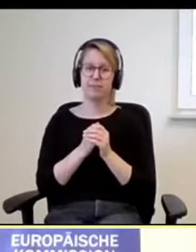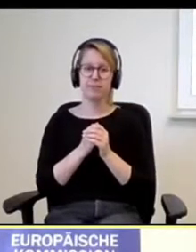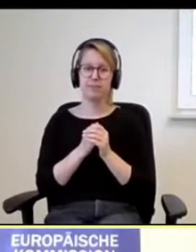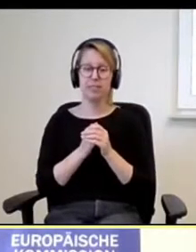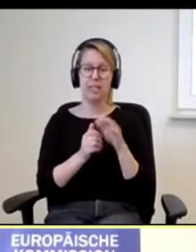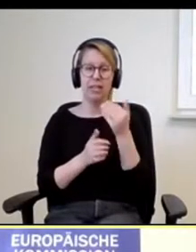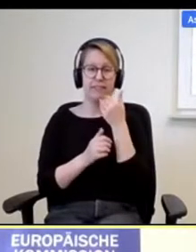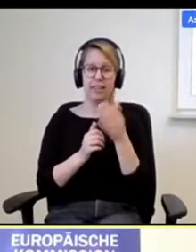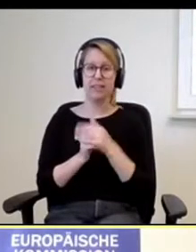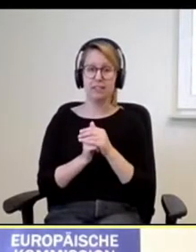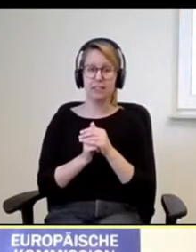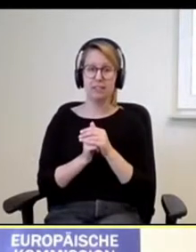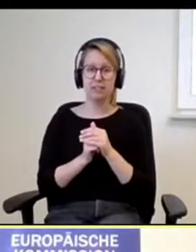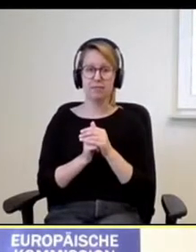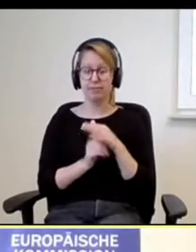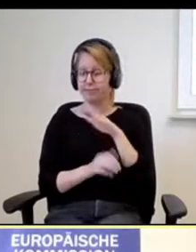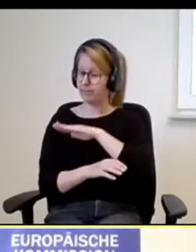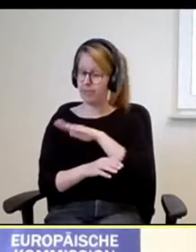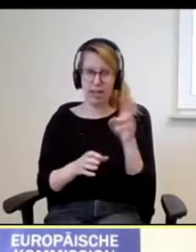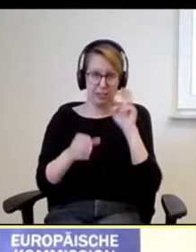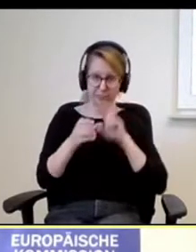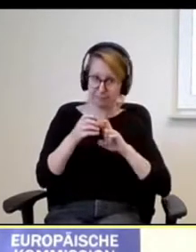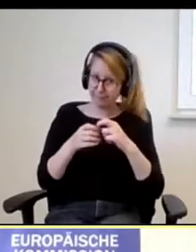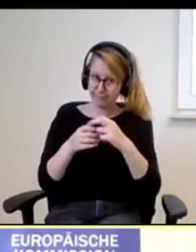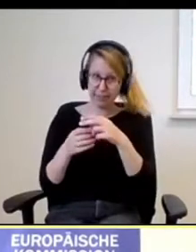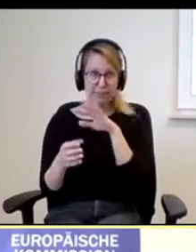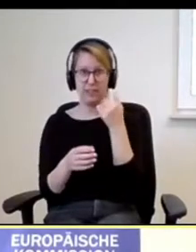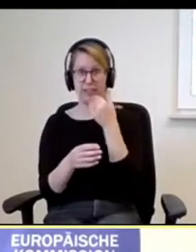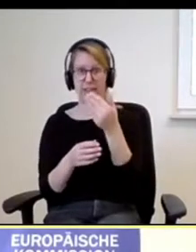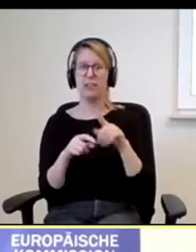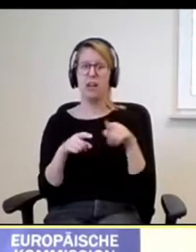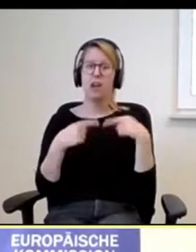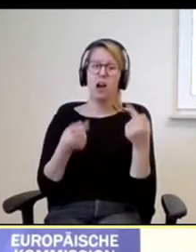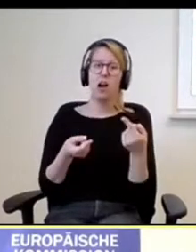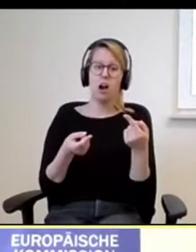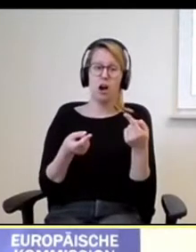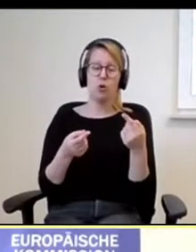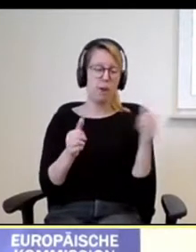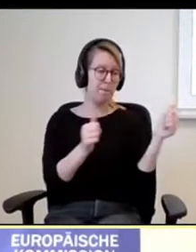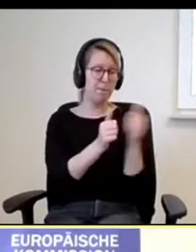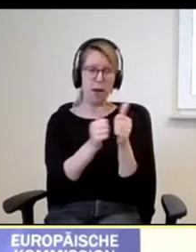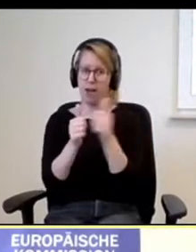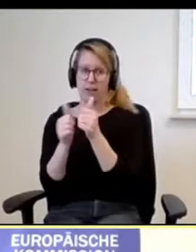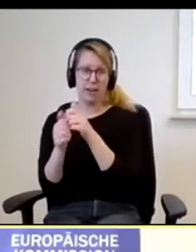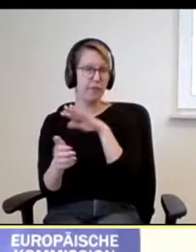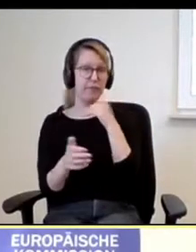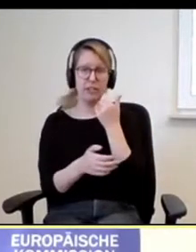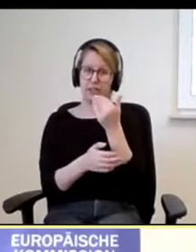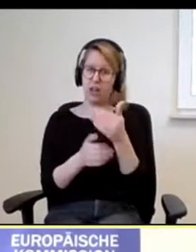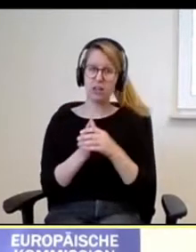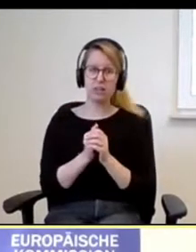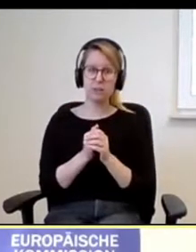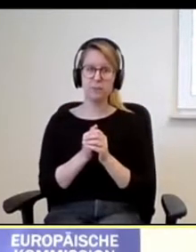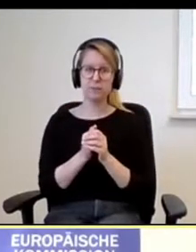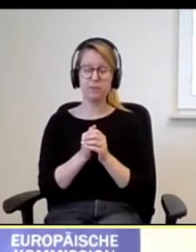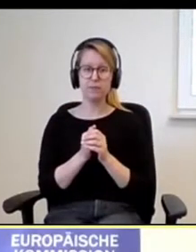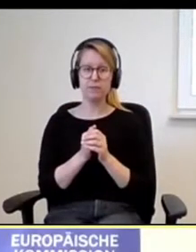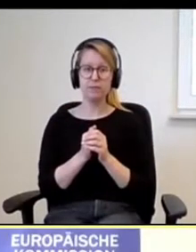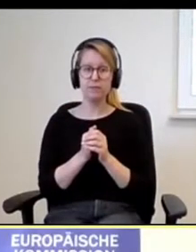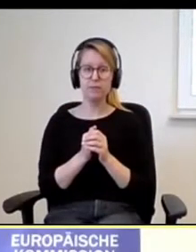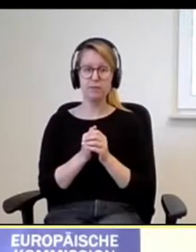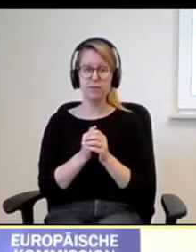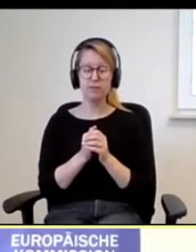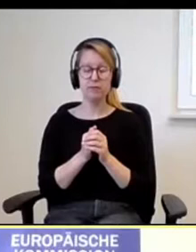une fois et surtout aussi à notre partenaire qui est dans la coopération pour avoir organisé ce midi